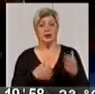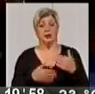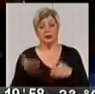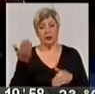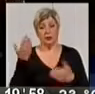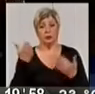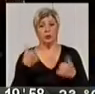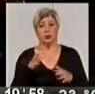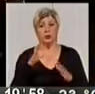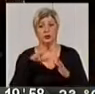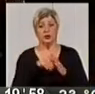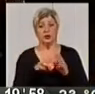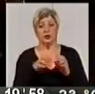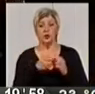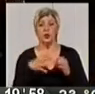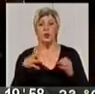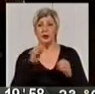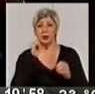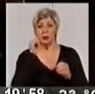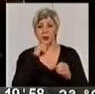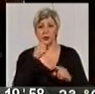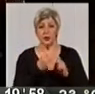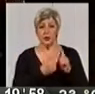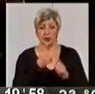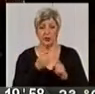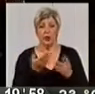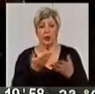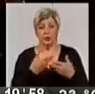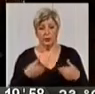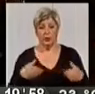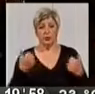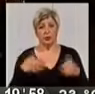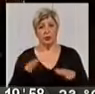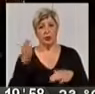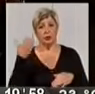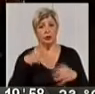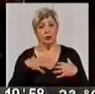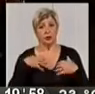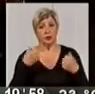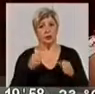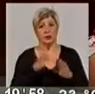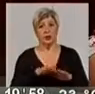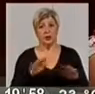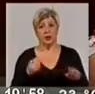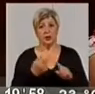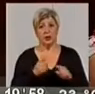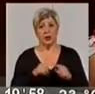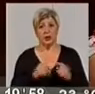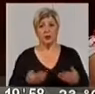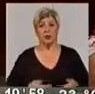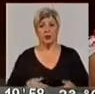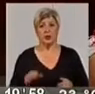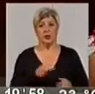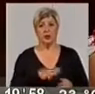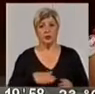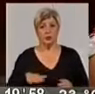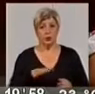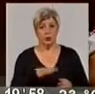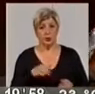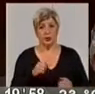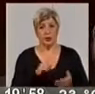внесли, ще в 15-му році ці зміни, ми їх давно оздоровлюємо дітей. Діти, які проживають на території області, зареєстровані як